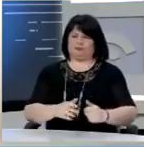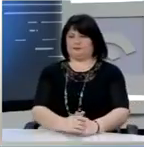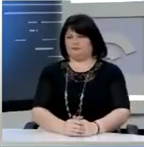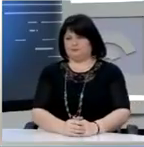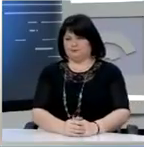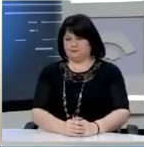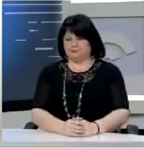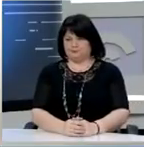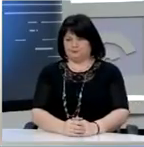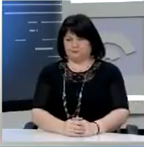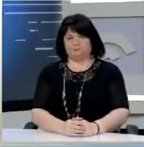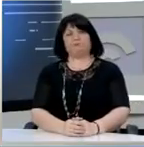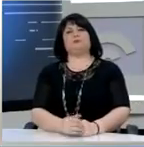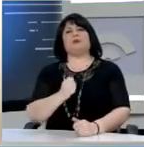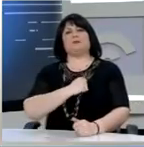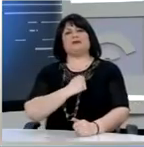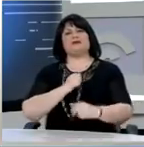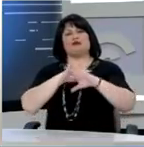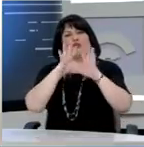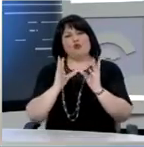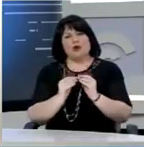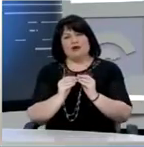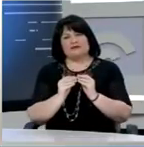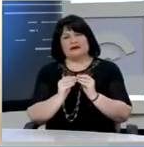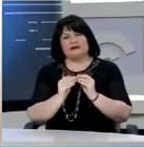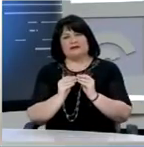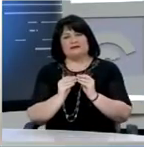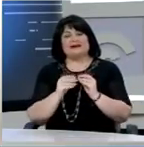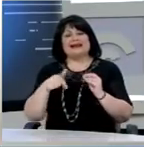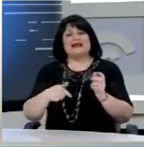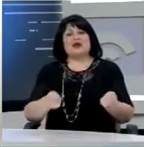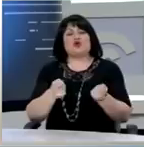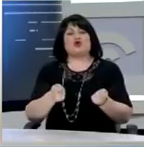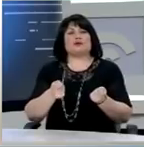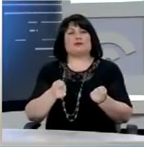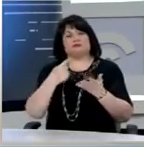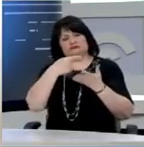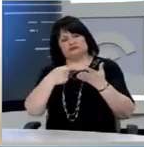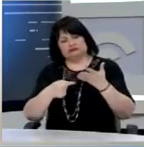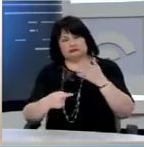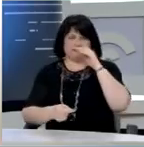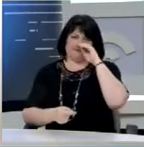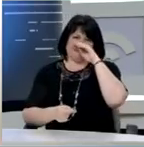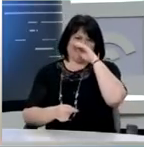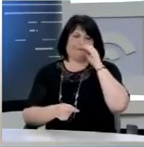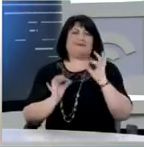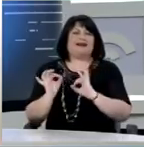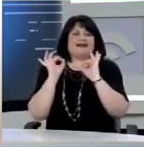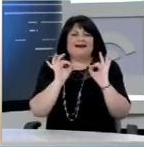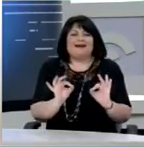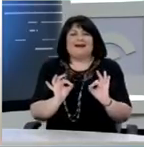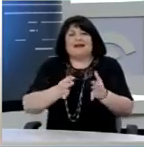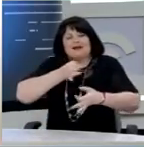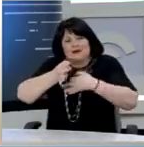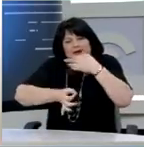Αυτά, κατά την άποψή μου, κυρίες και κύριοι συνάδελφοι, είναι τα γεγονότα. Όσο πιο πιστά μπόρεσα να